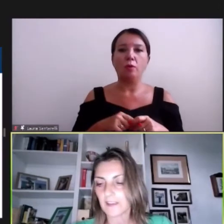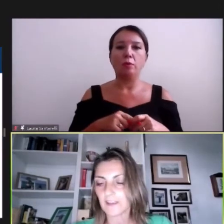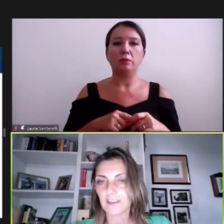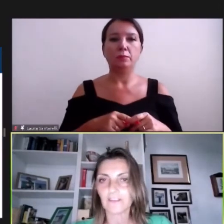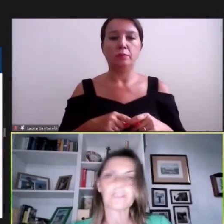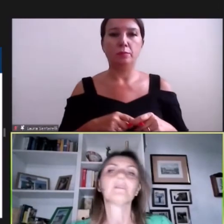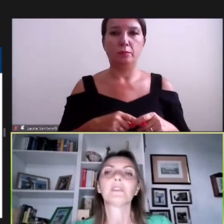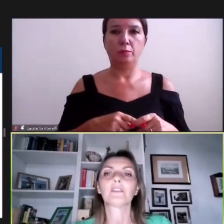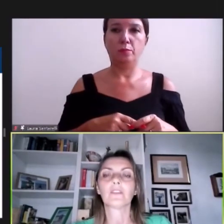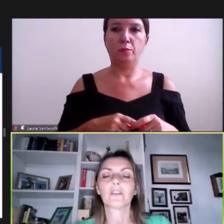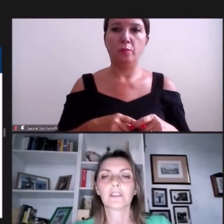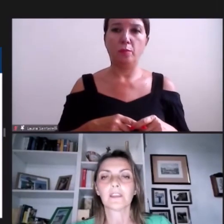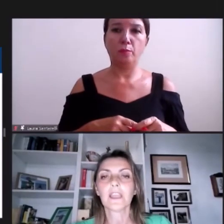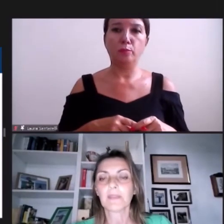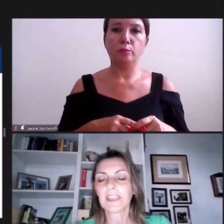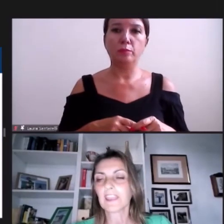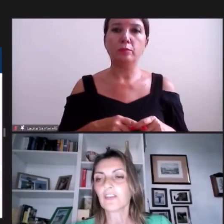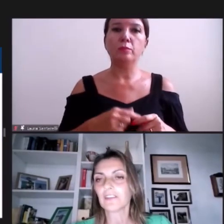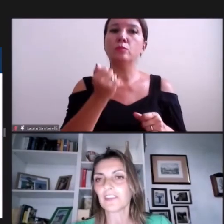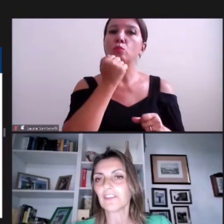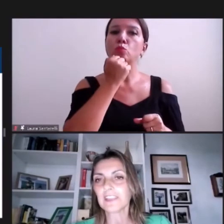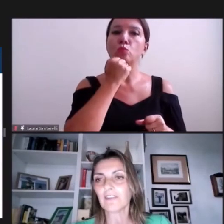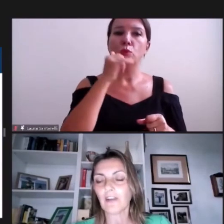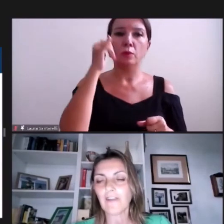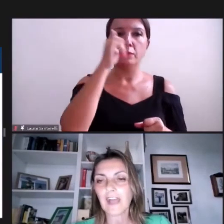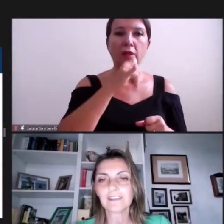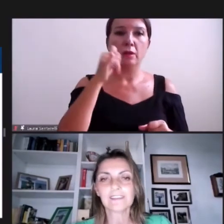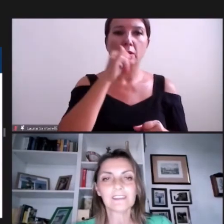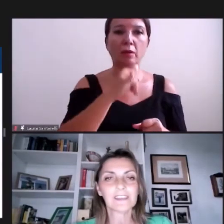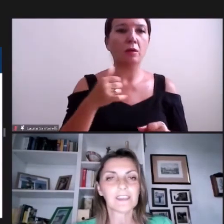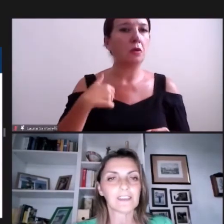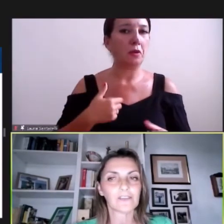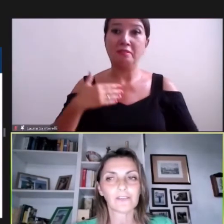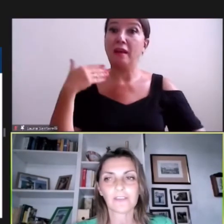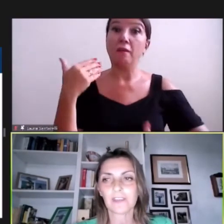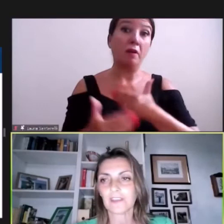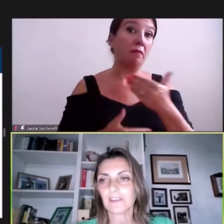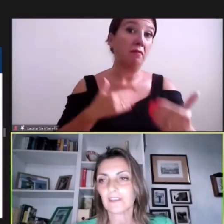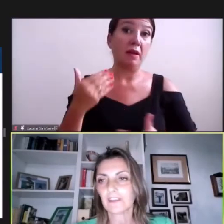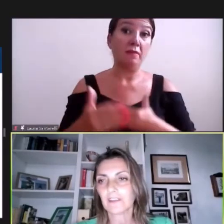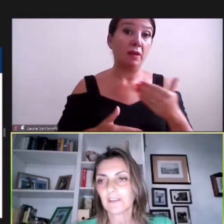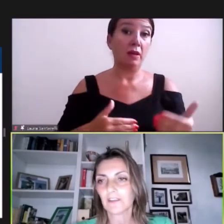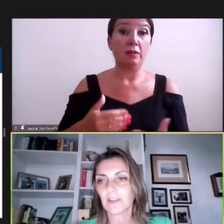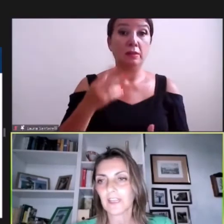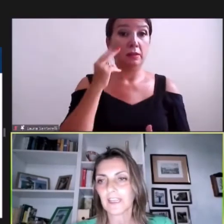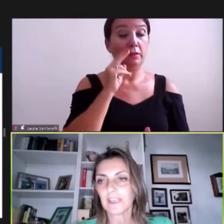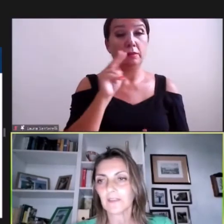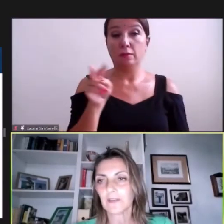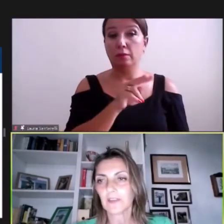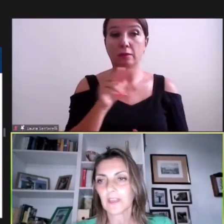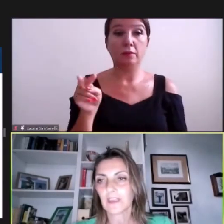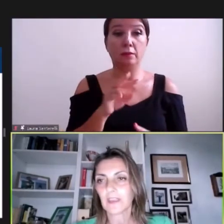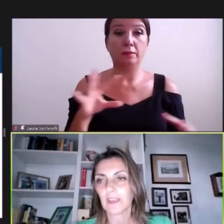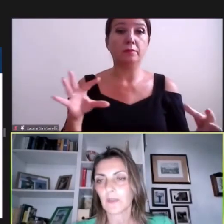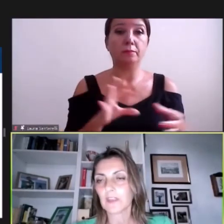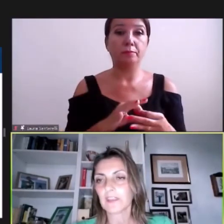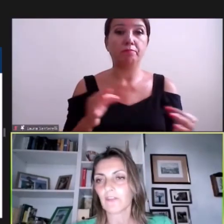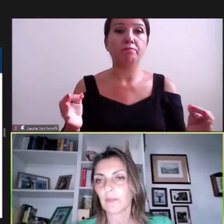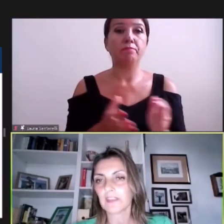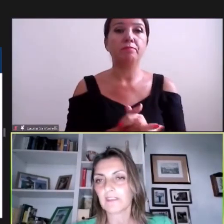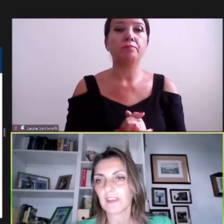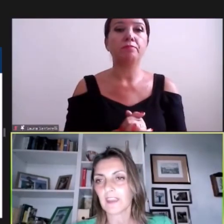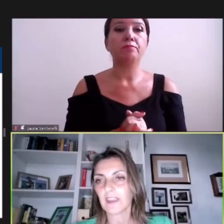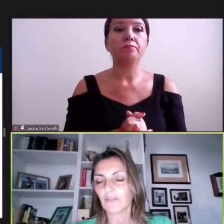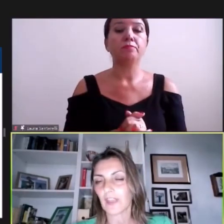Scusate che non mi ero... Perfetto. Adesso io andavo avanti e non... Ok, e qui